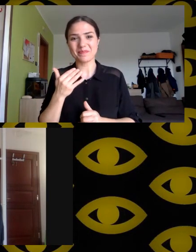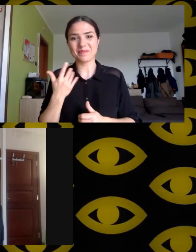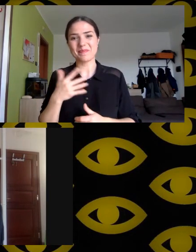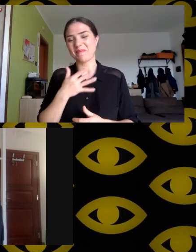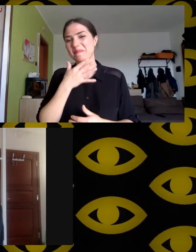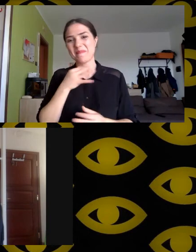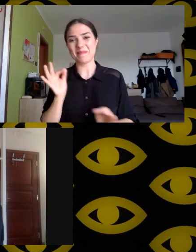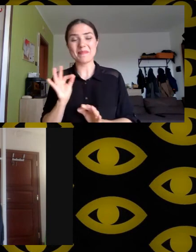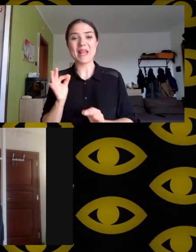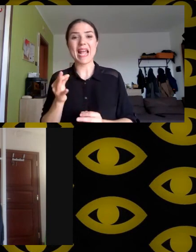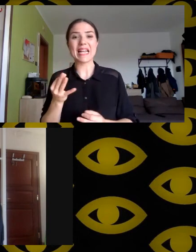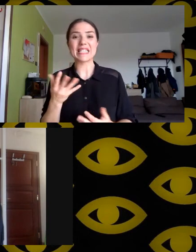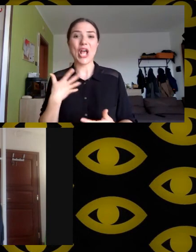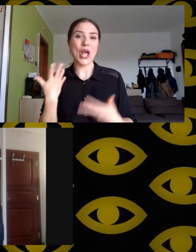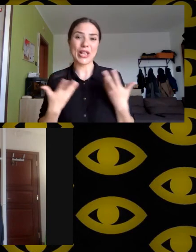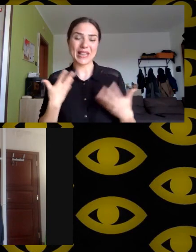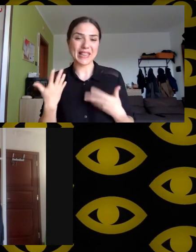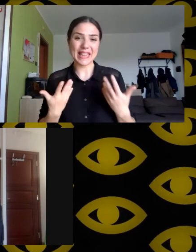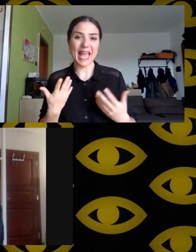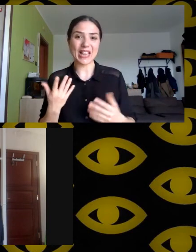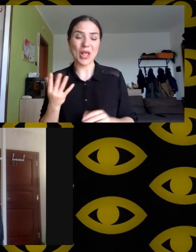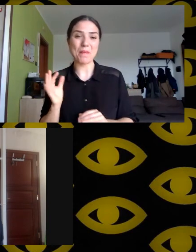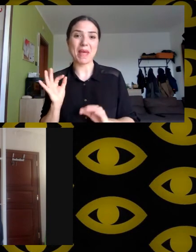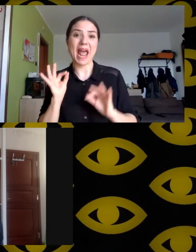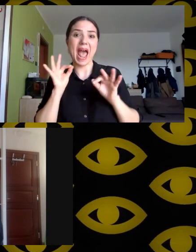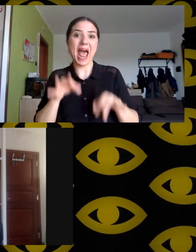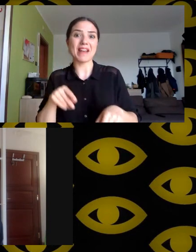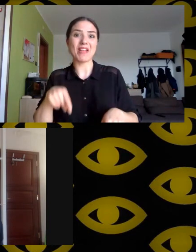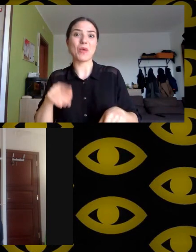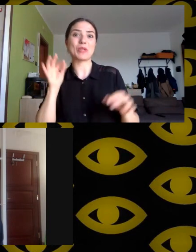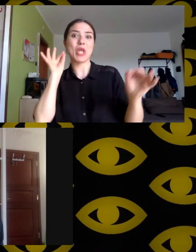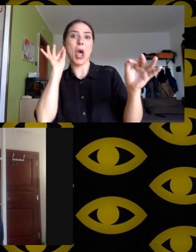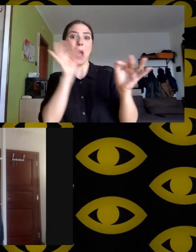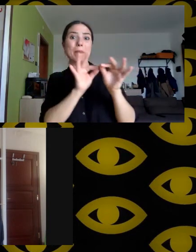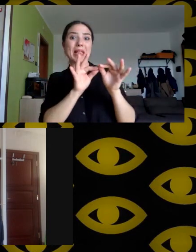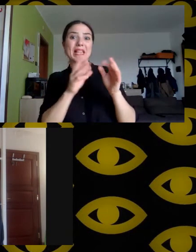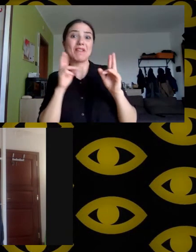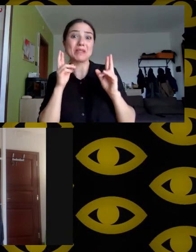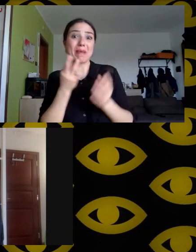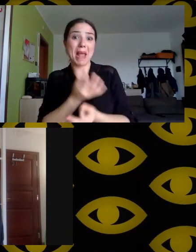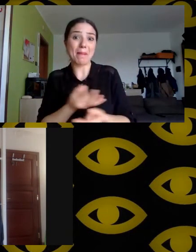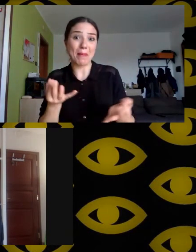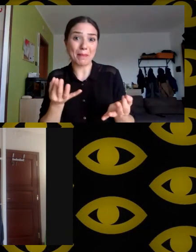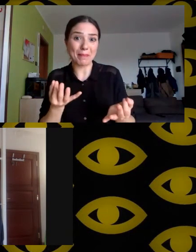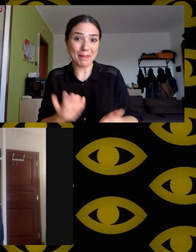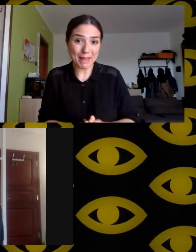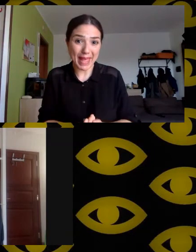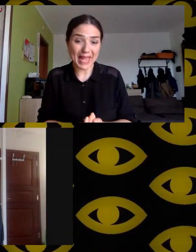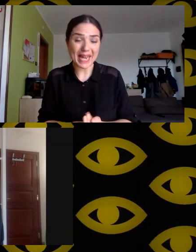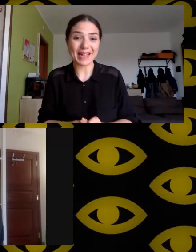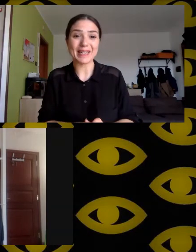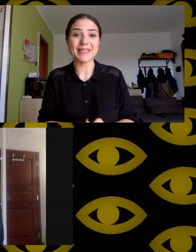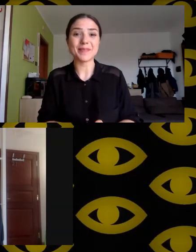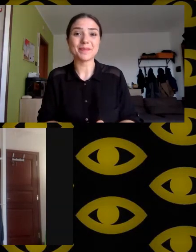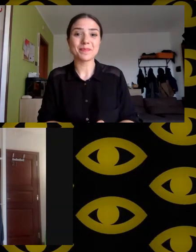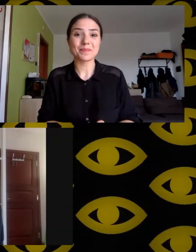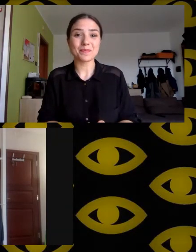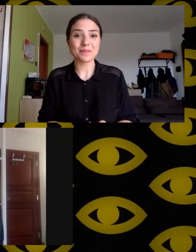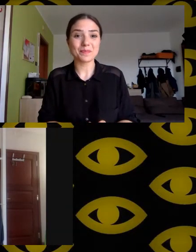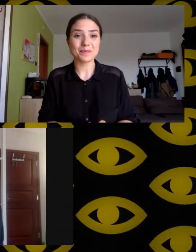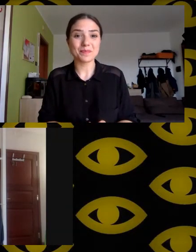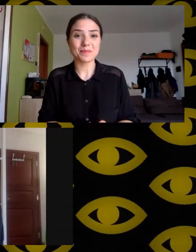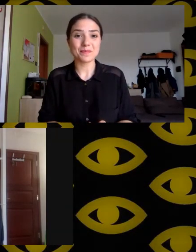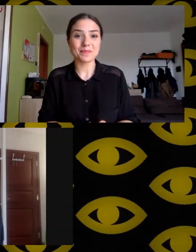Splendida. Io direi che abbiamo raggiunto tantissimi obiettivi questa diretta, spero che faccia il giro del mondo, o quantomeno di chi